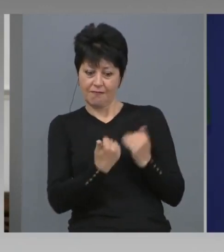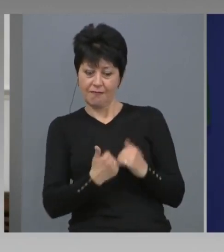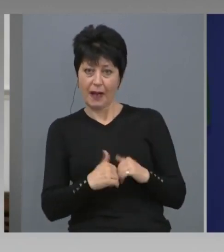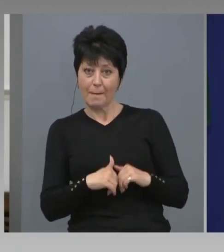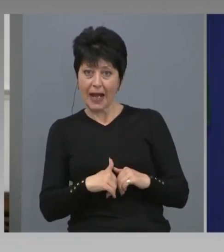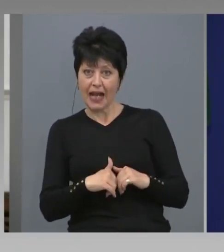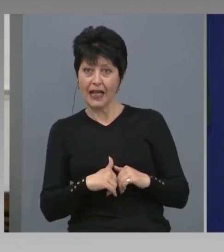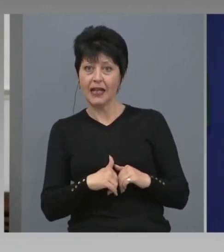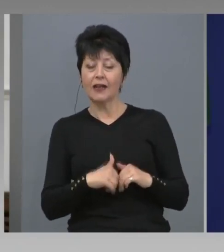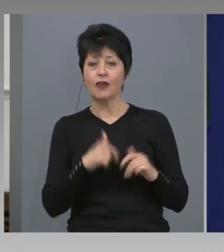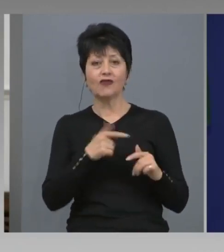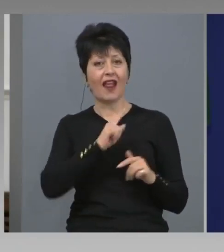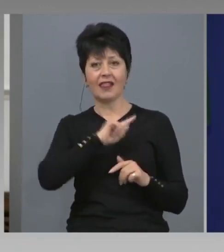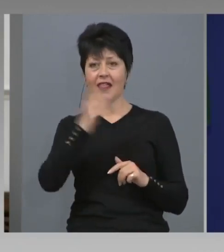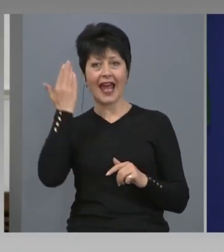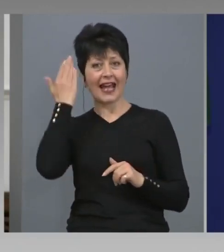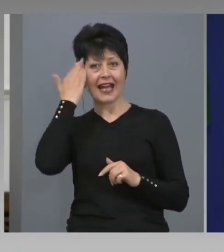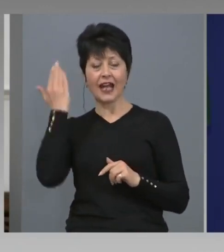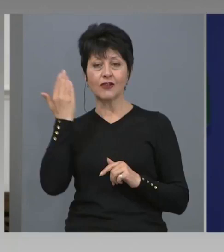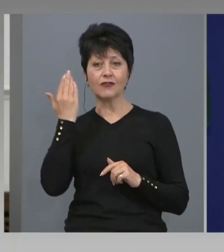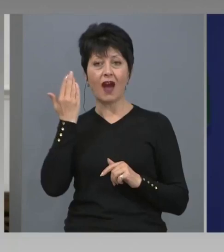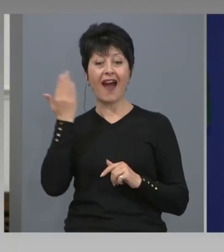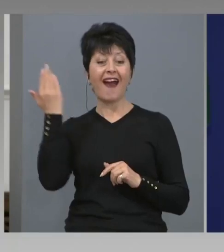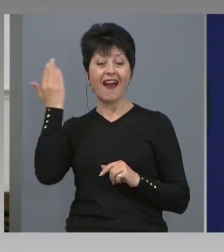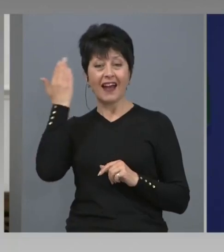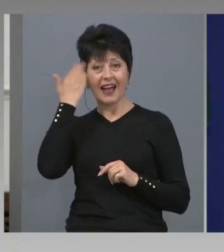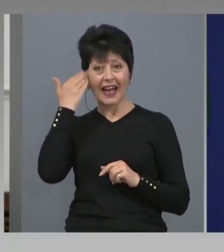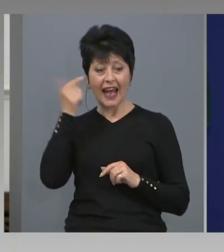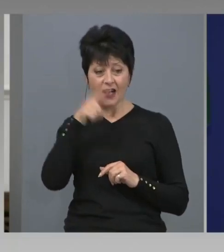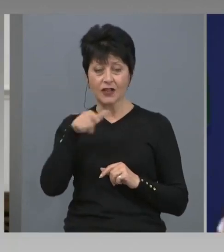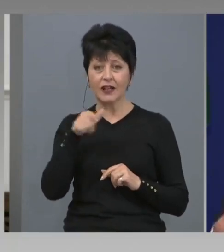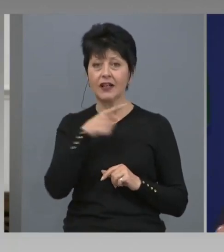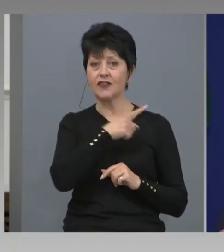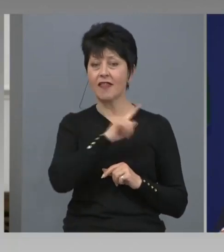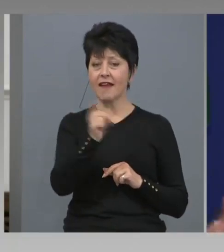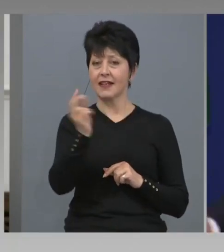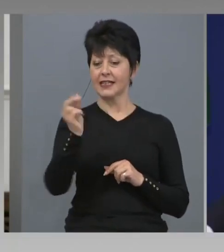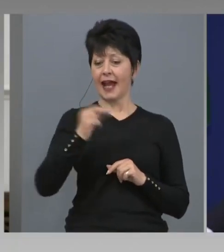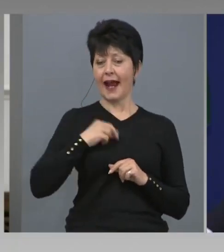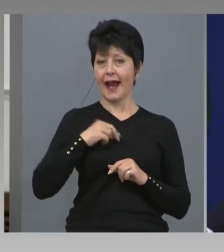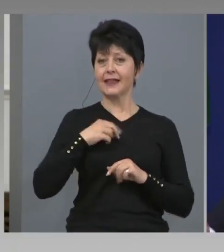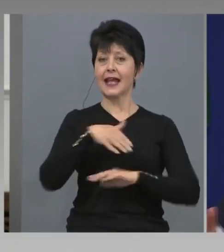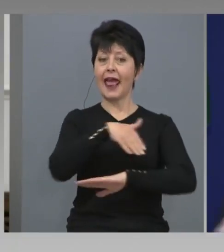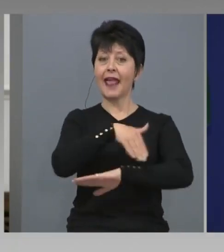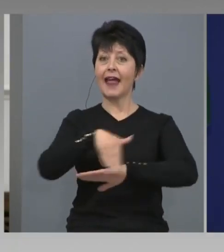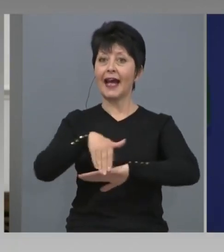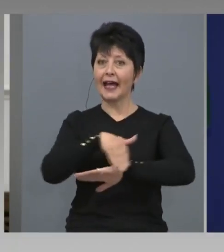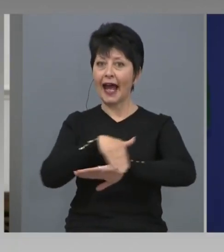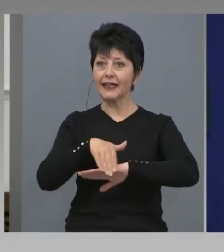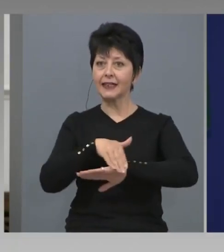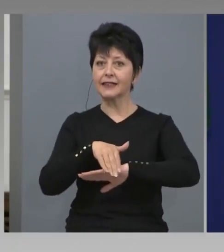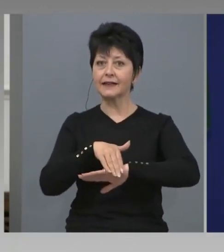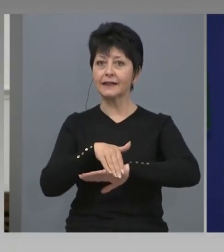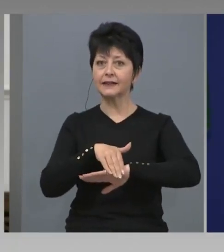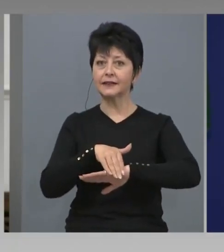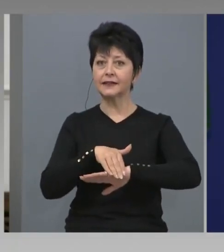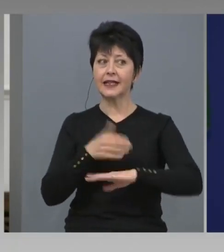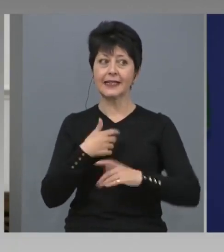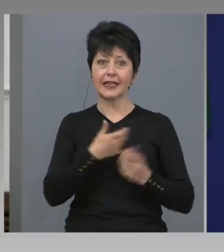Грешно е, че на границата не са казали, така както имаме и други случаи, да ги карантинират, да ги прибереме, да ги лекуваме. Те са